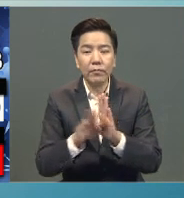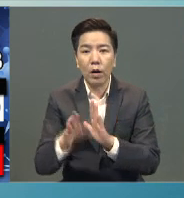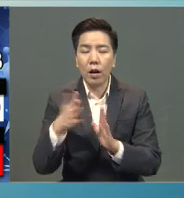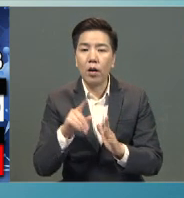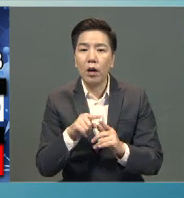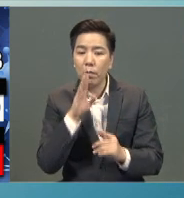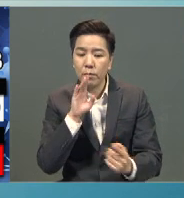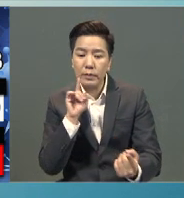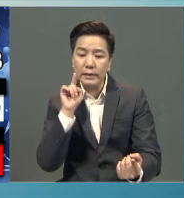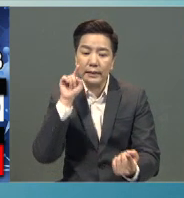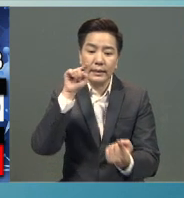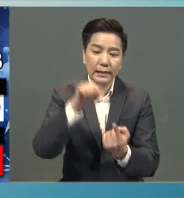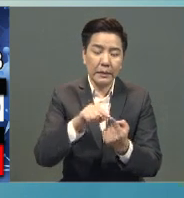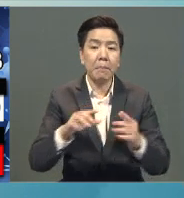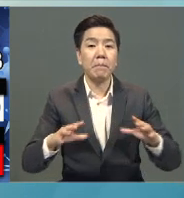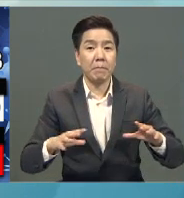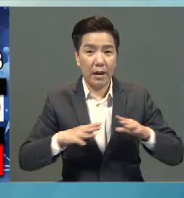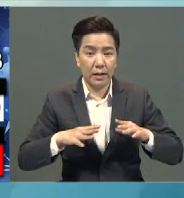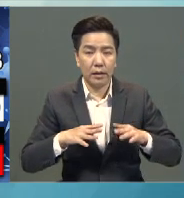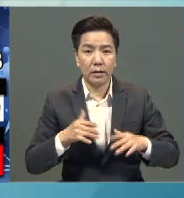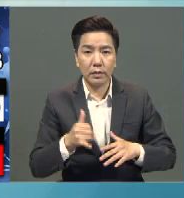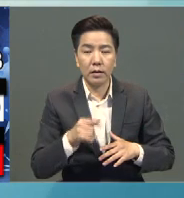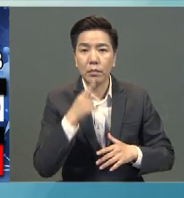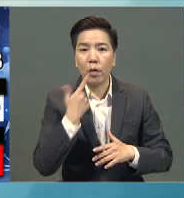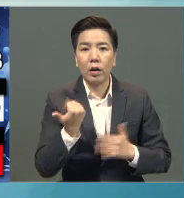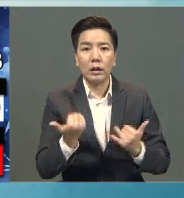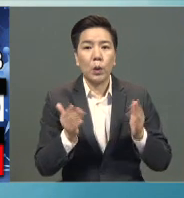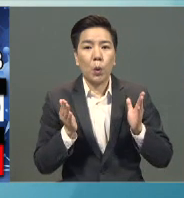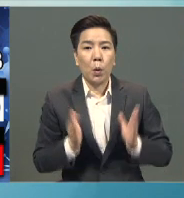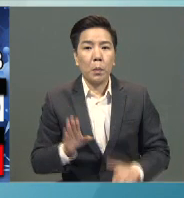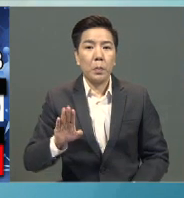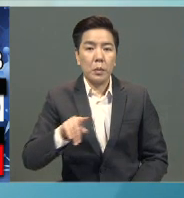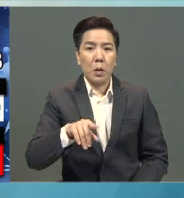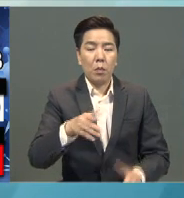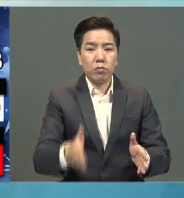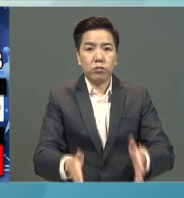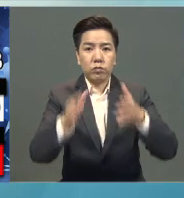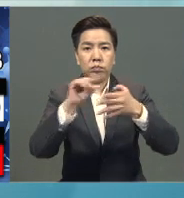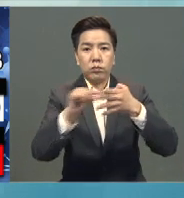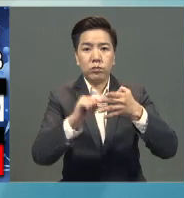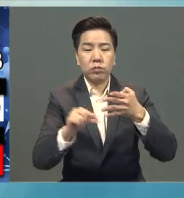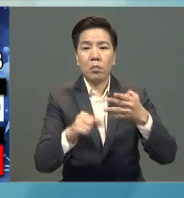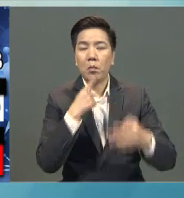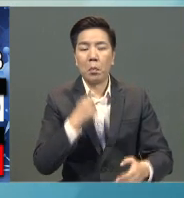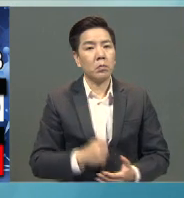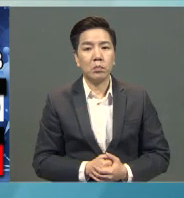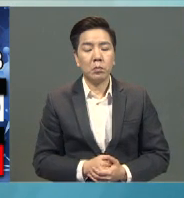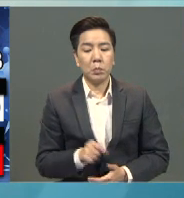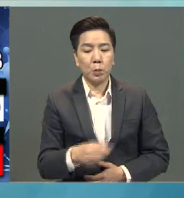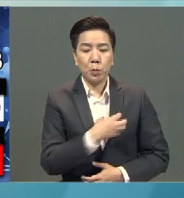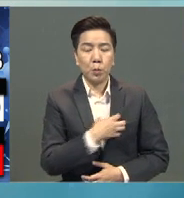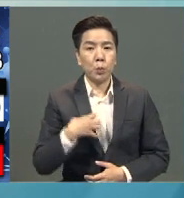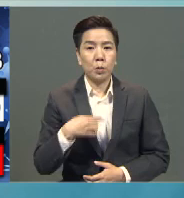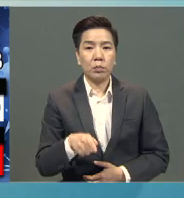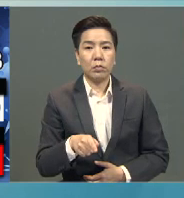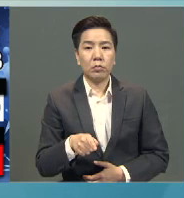เดินทางไปถึงที่ที่พักก็ได้รับแจ้งจากนิติบุคคลว่าคณะกรรมการนิติบุคคลได้มีมติให้นักการทูต